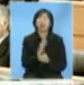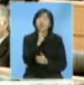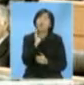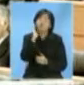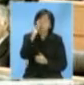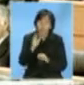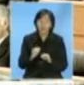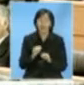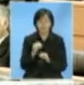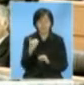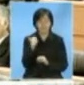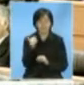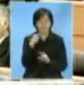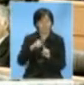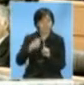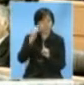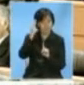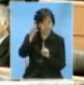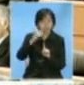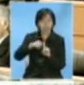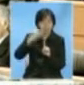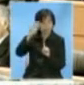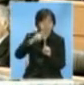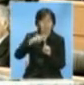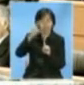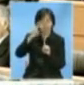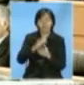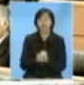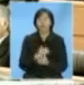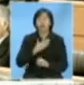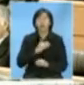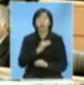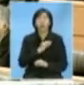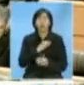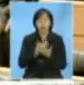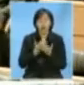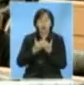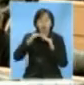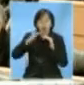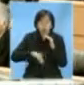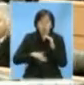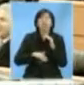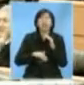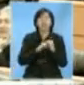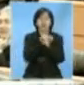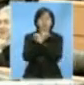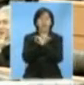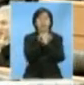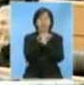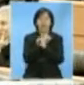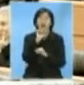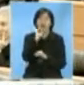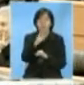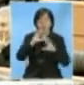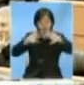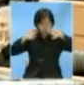นะครับเดือนหน้านู้นกรกฎาคมผมกลัวราคาจะตกต่ำป้องกันเสียก่อนนะครับเลยมาบ